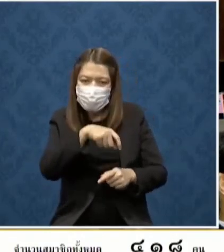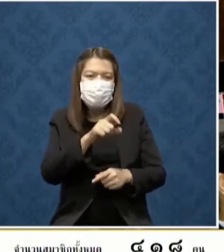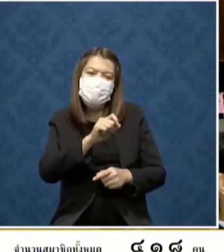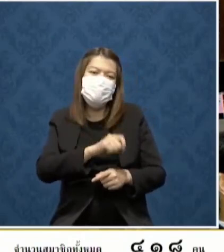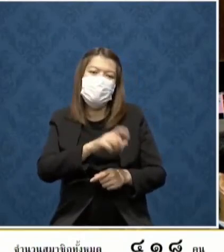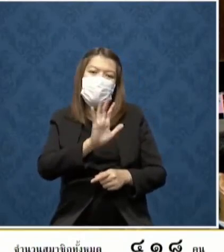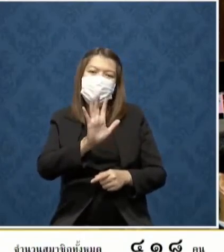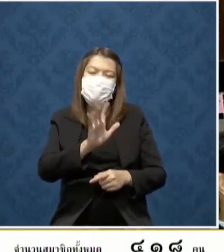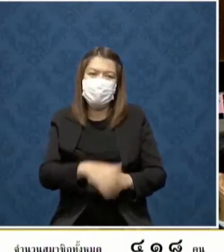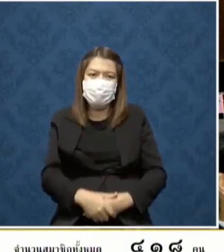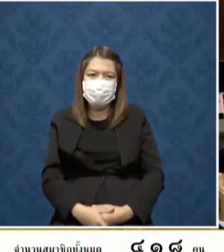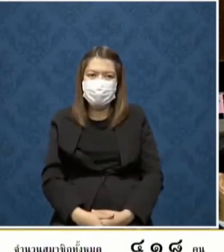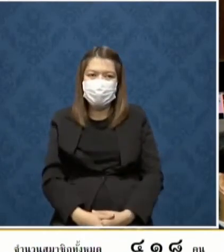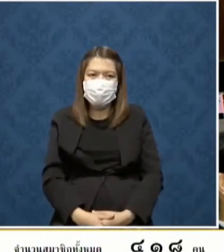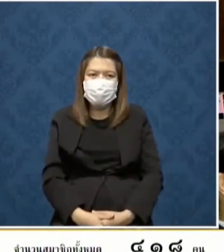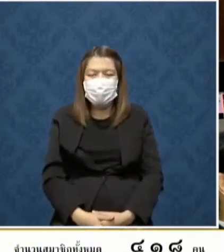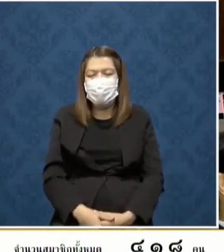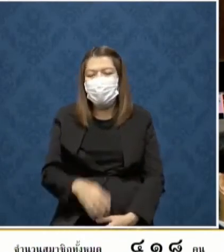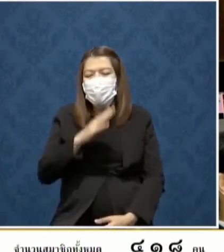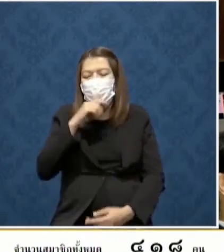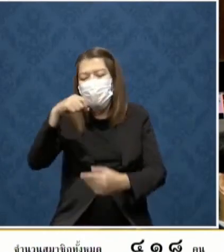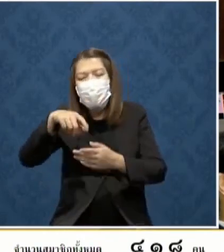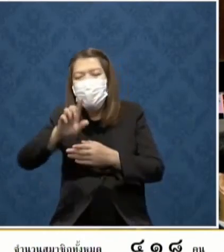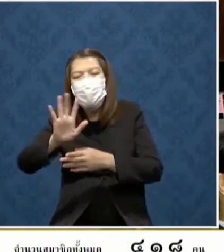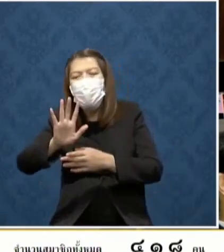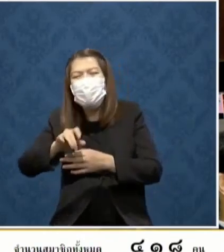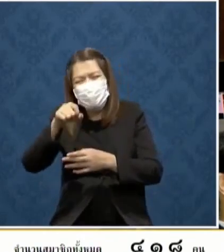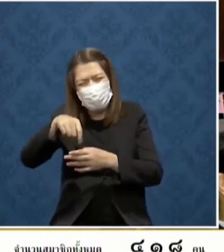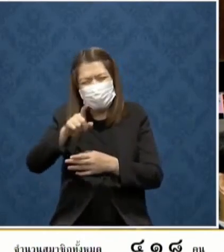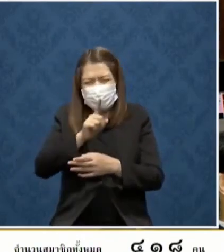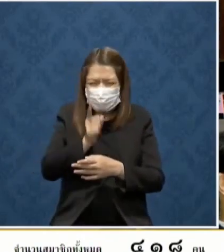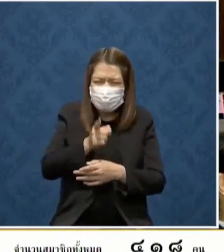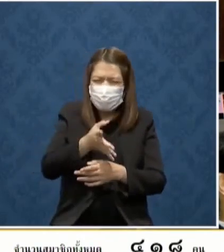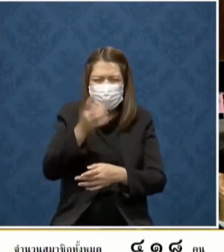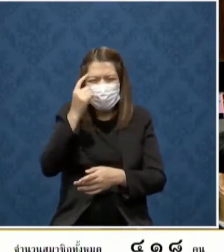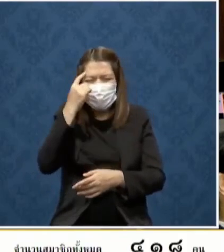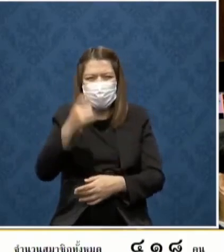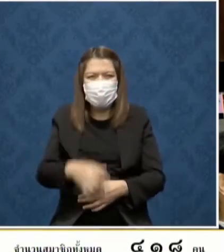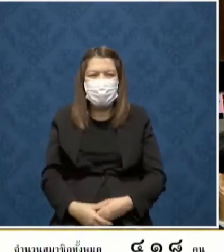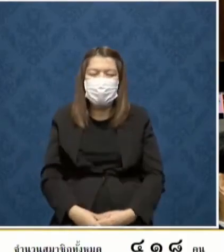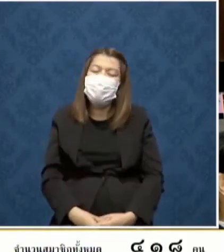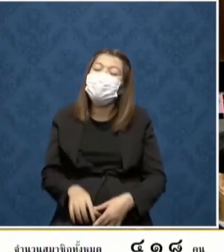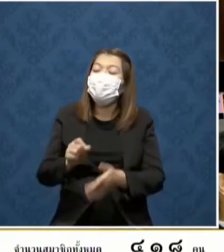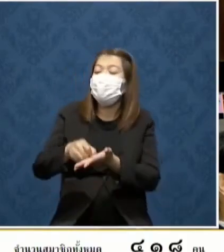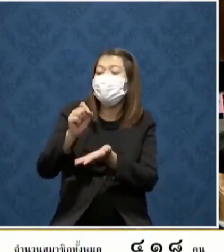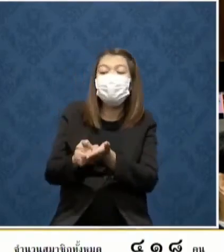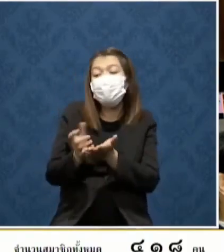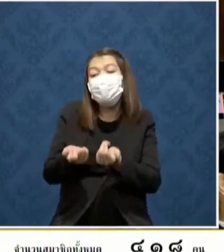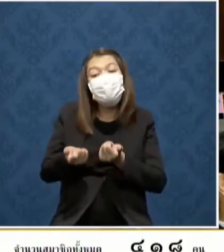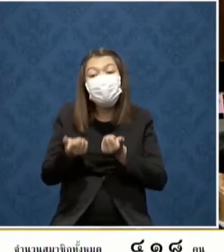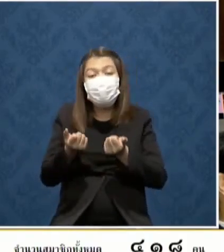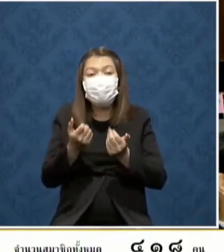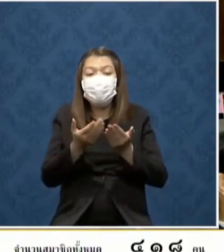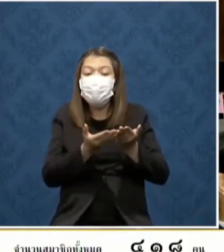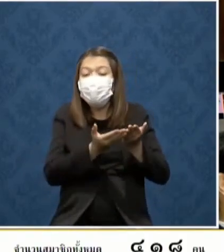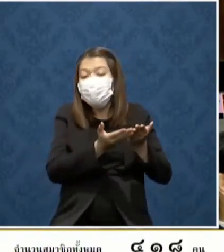ไ้ส่วนทไม่ตองซ่อม ก็เสือกซ่ม ซ่มจรหอเป่าก็ไม่รู้แล้วก็หบหูหับตาเซ็รับงานกัไป ขอแให